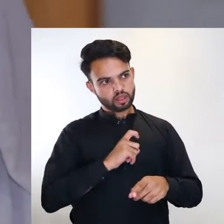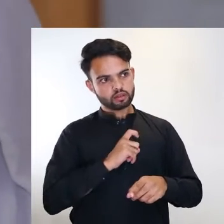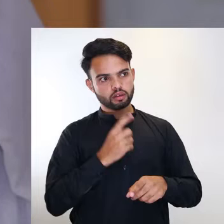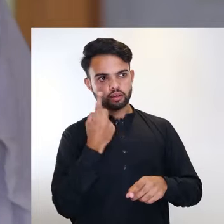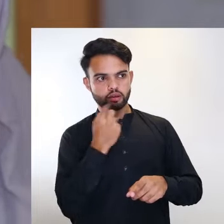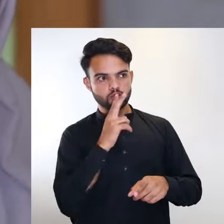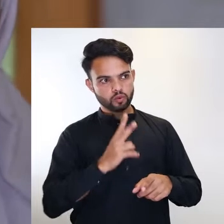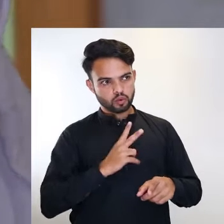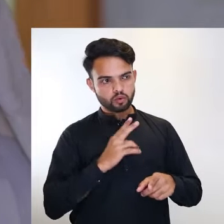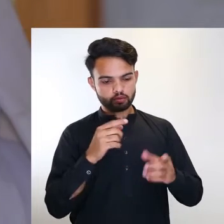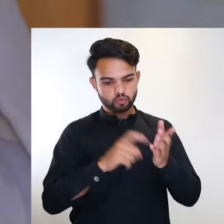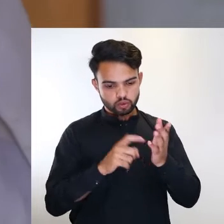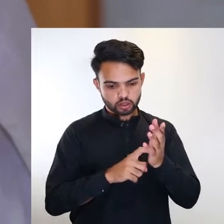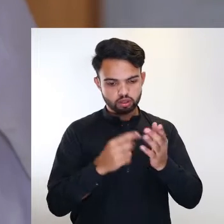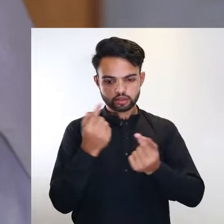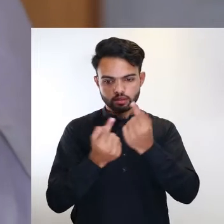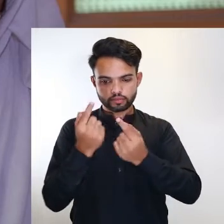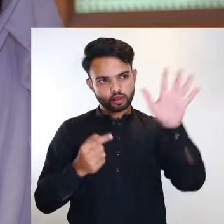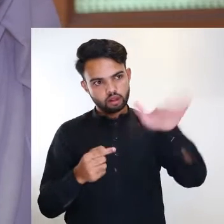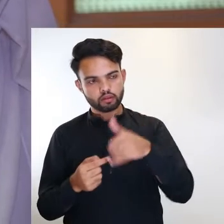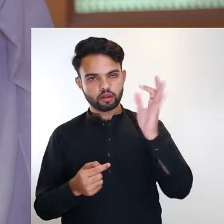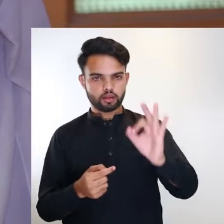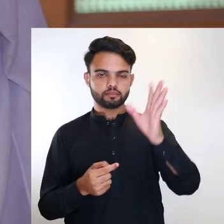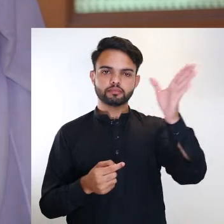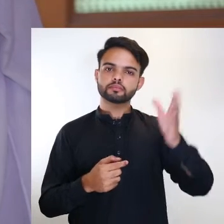आपने तो कहा था सब्जियां और मुर्गी लानी है।